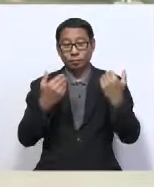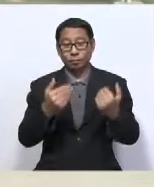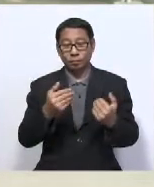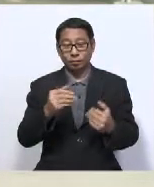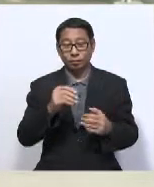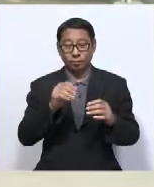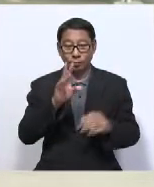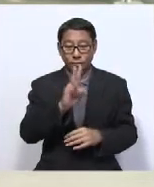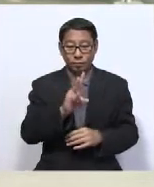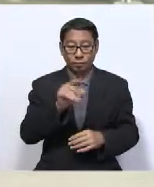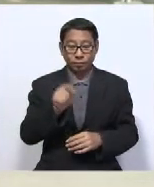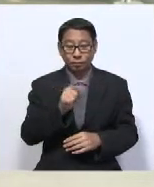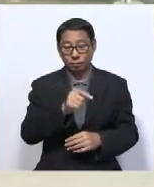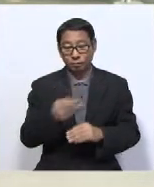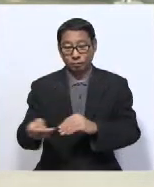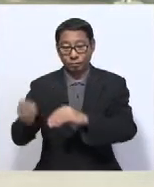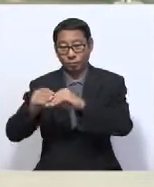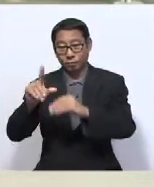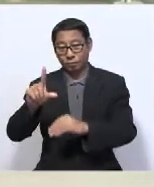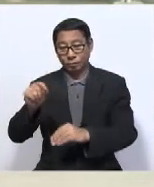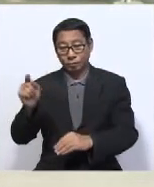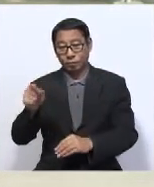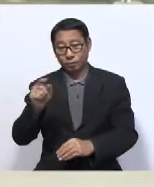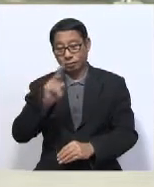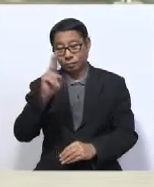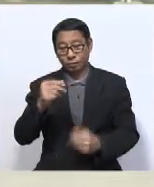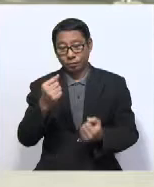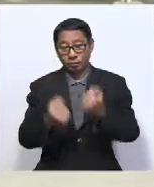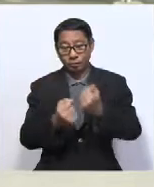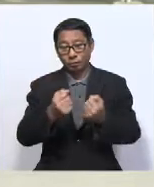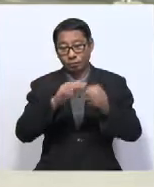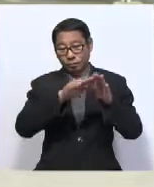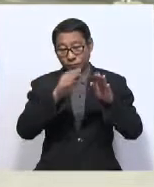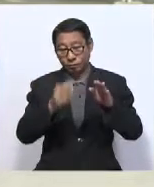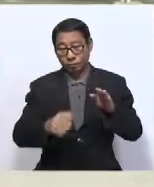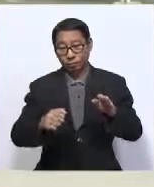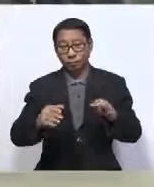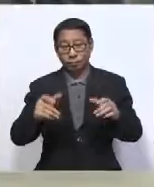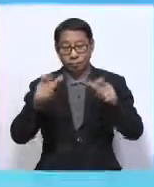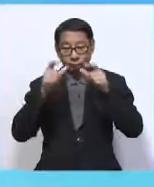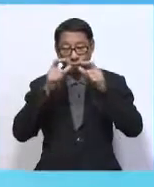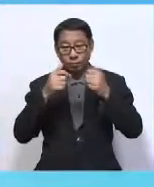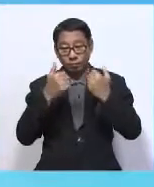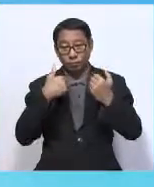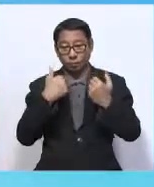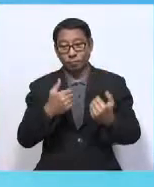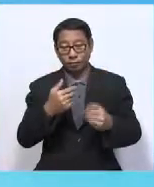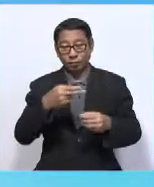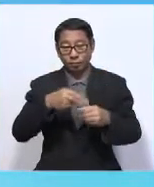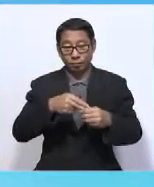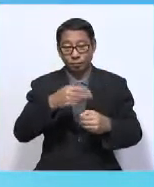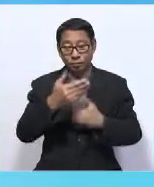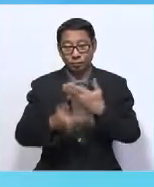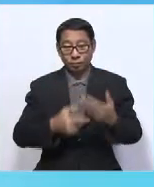จากร้อยละ7มาเป็นร้อยละ20ซึ่งใช้ในกลุ่มรถบรรทุกและรถโดยสารขนาดใหญ่ทำให้ราคาขายปลีกอยู่ที่ประมาณลิตร